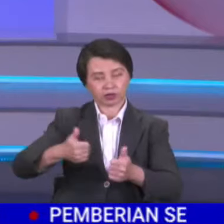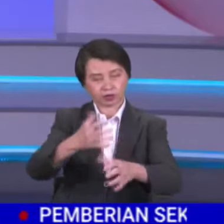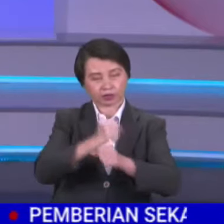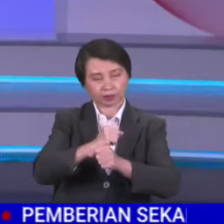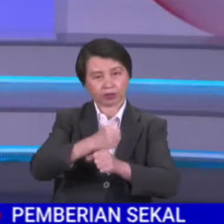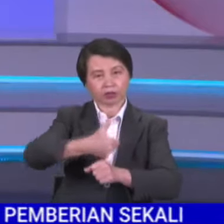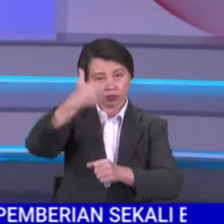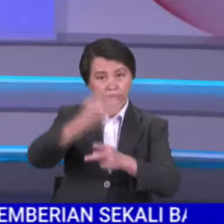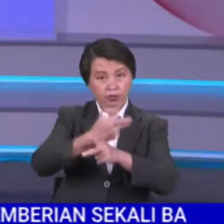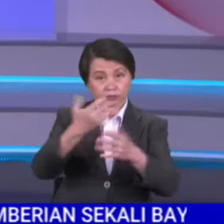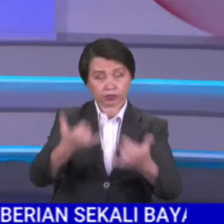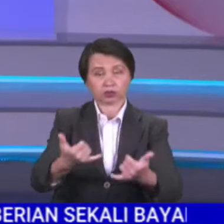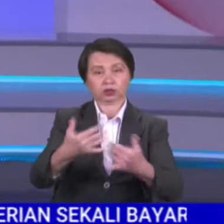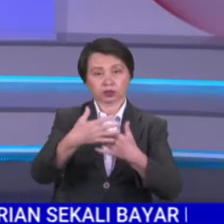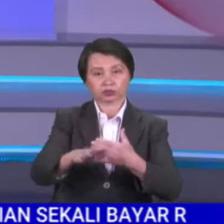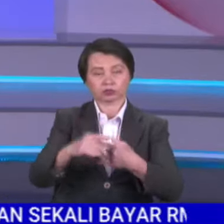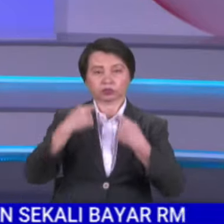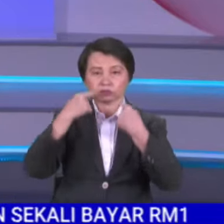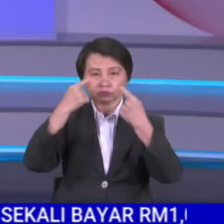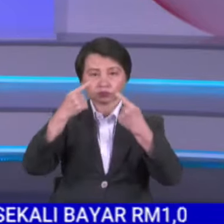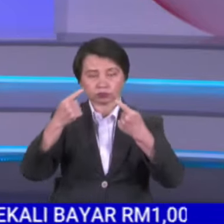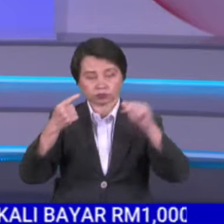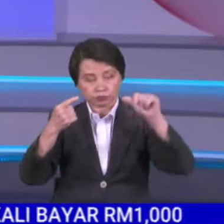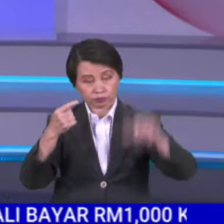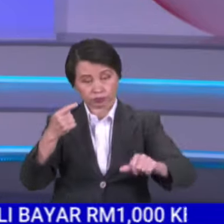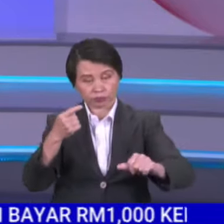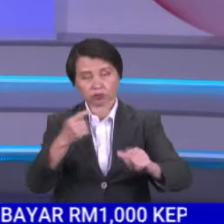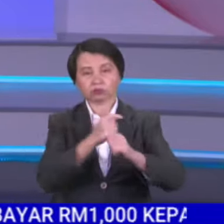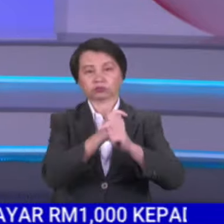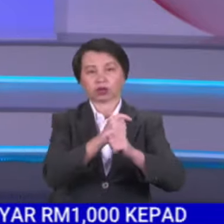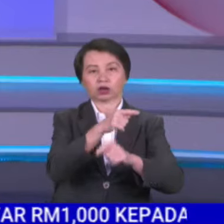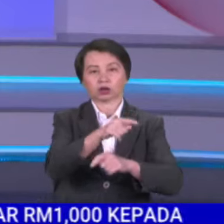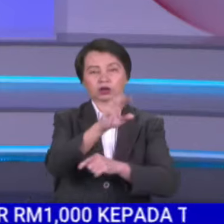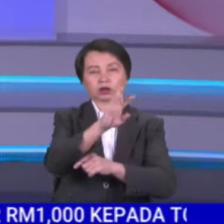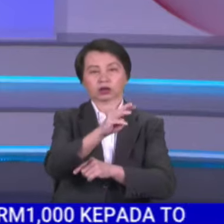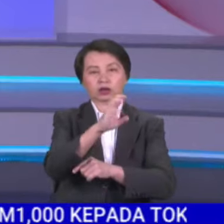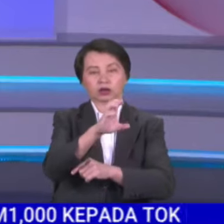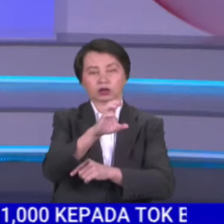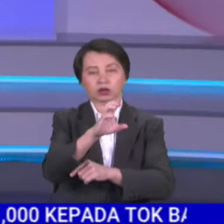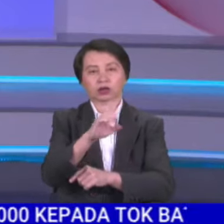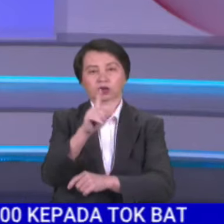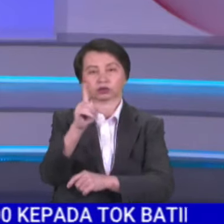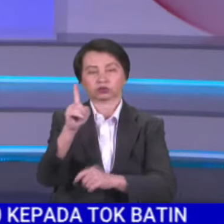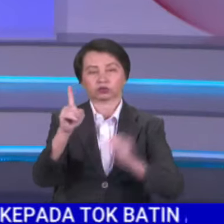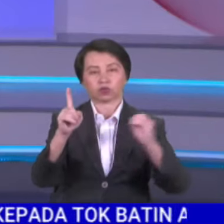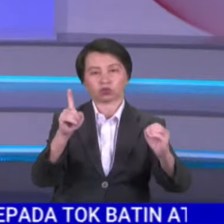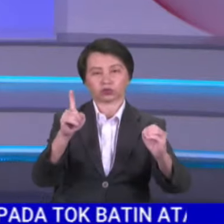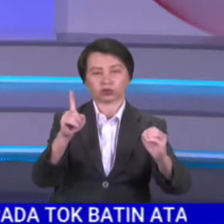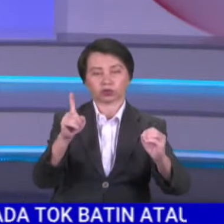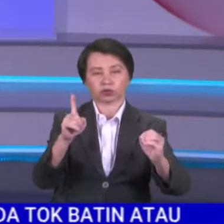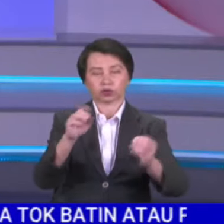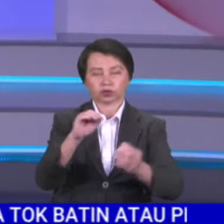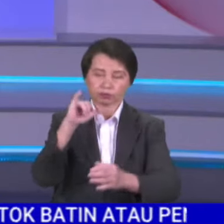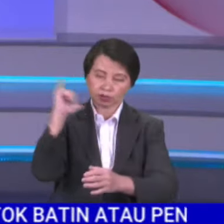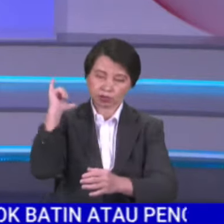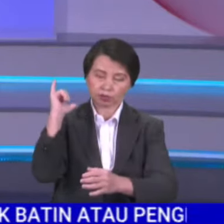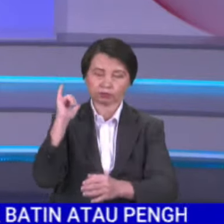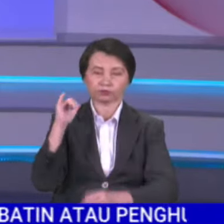gelaran juara musim ini selepas berjaya menewaskan juara bertahan Manchester City 1-0 pada aksi di Anfield